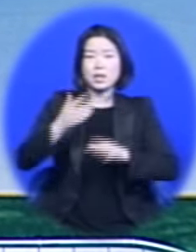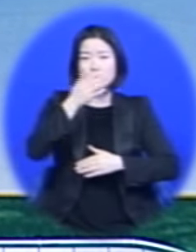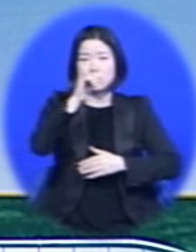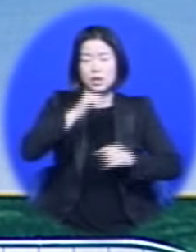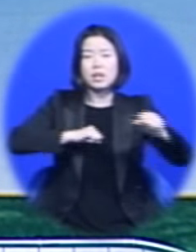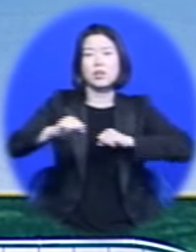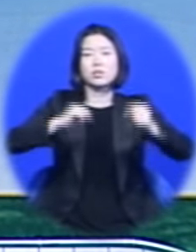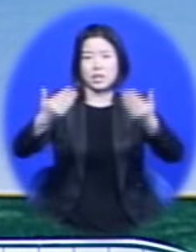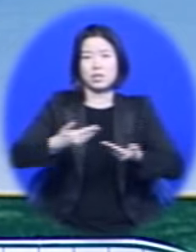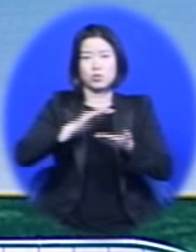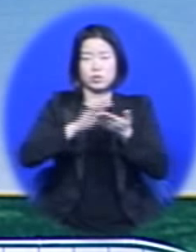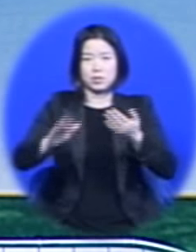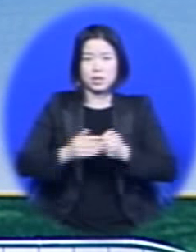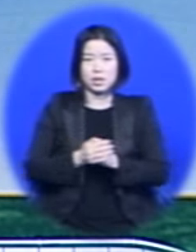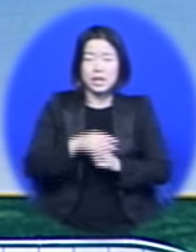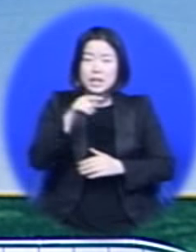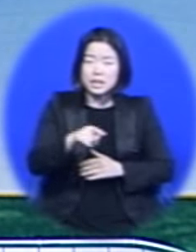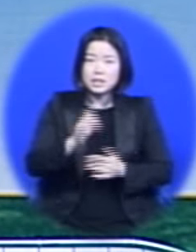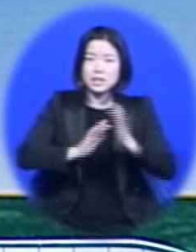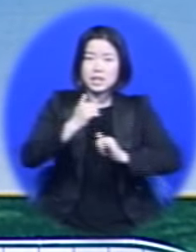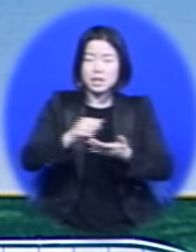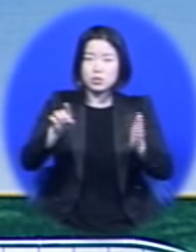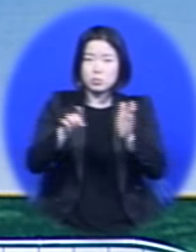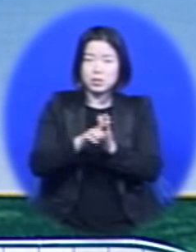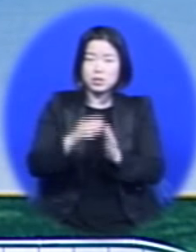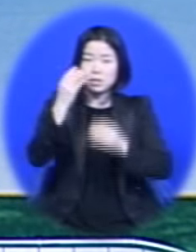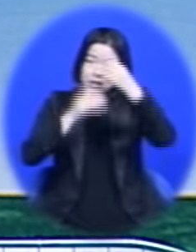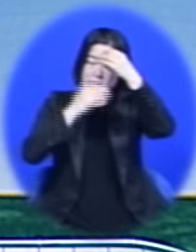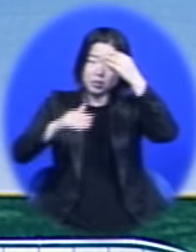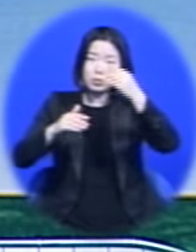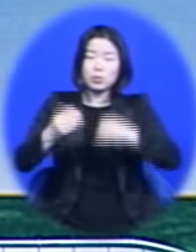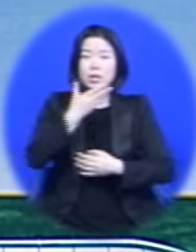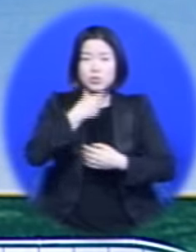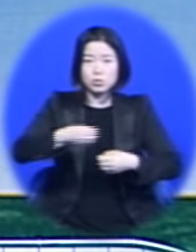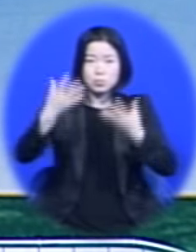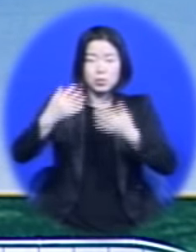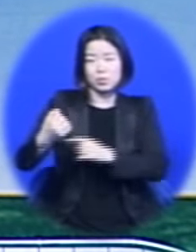역사하십니다. 이것이 예수 믿는 성도에 누리는 축복이고 능력입니다.